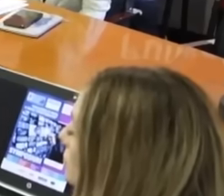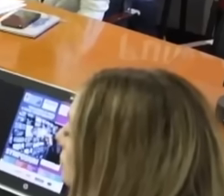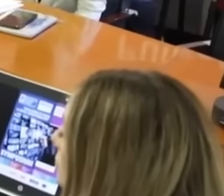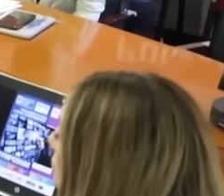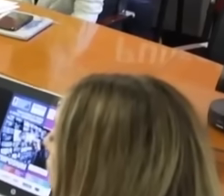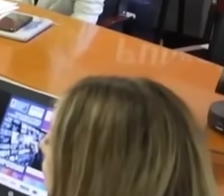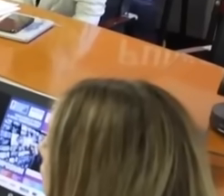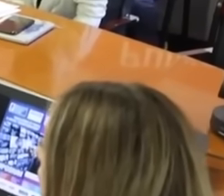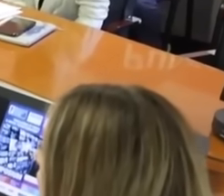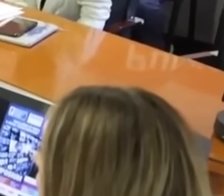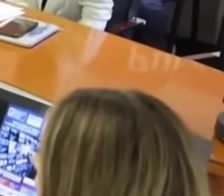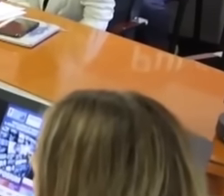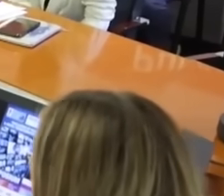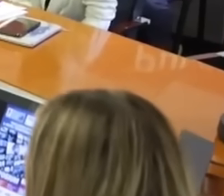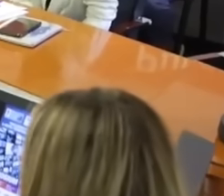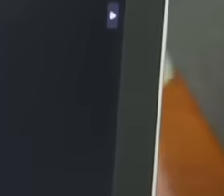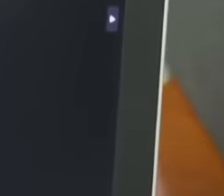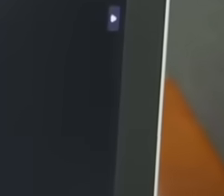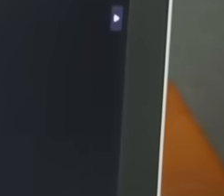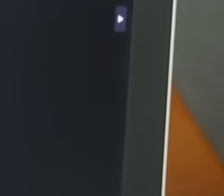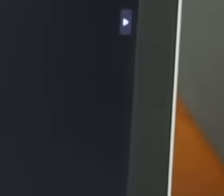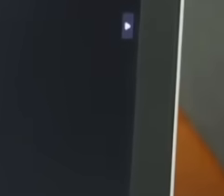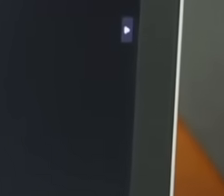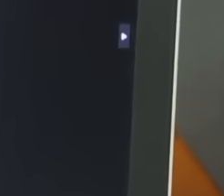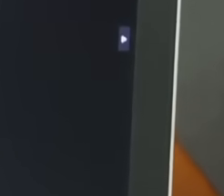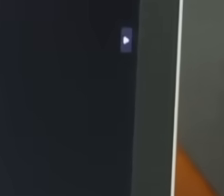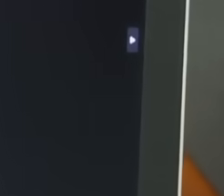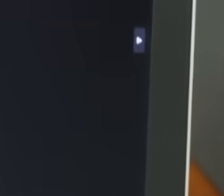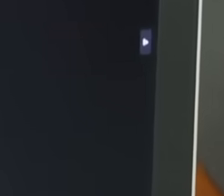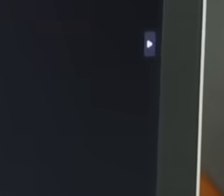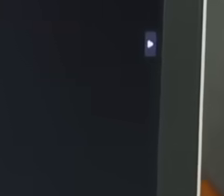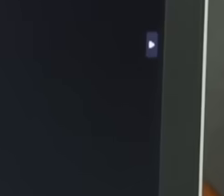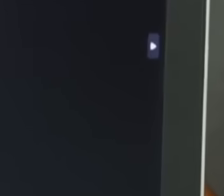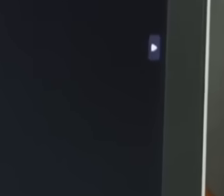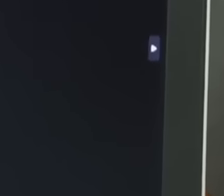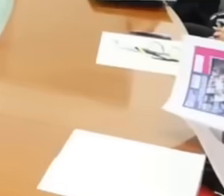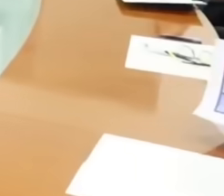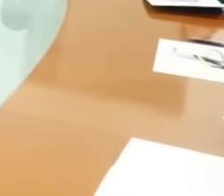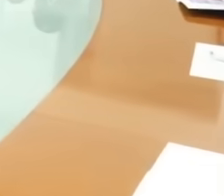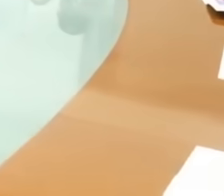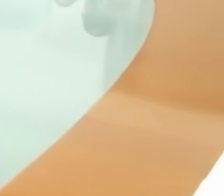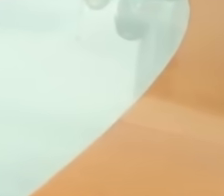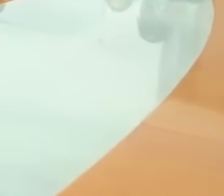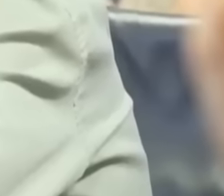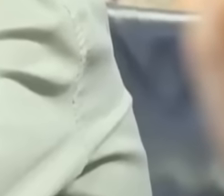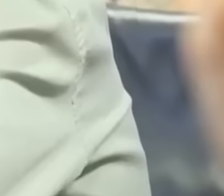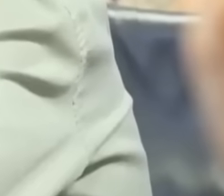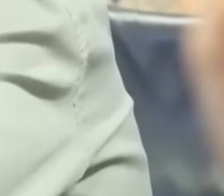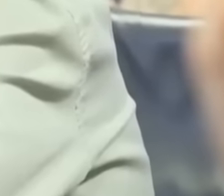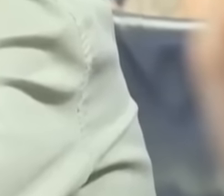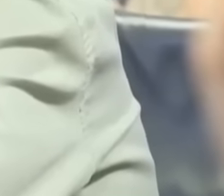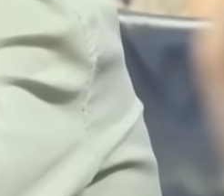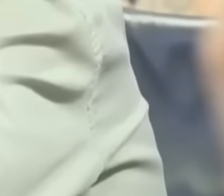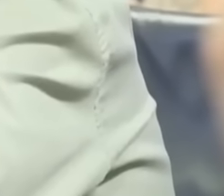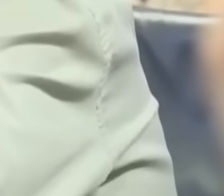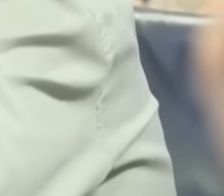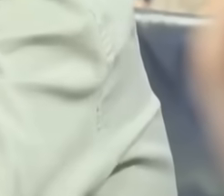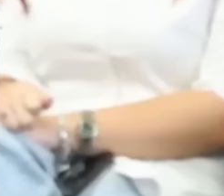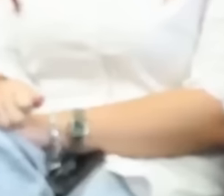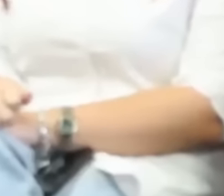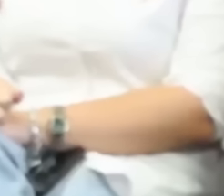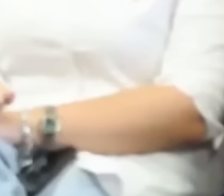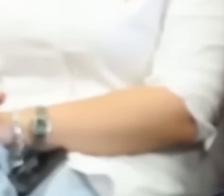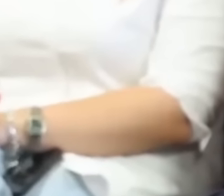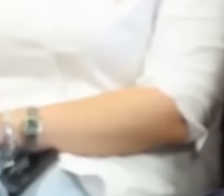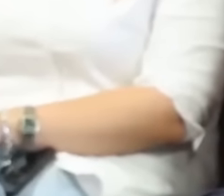Partneritetet dhe ndërdisciplinariteti ishin kryefjalë e simpoziumit për transformime digjitale në media që u zhvillua në Universitetin